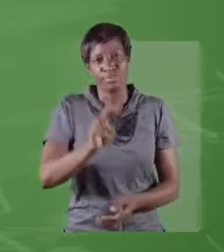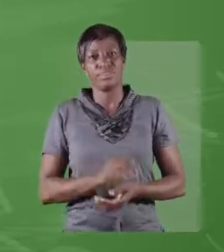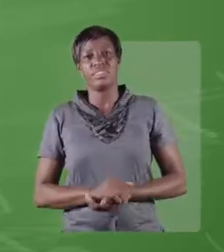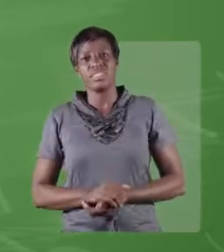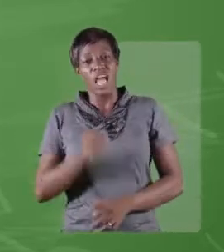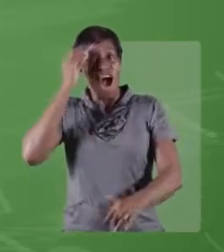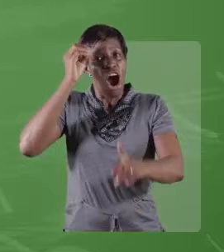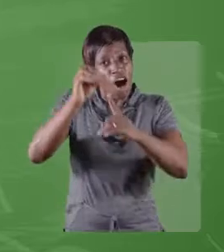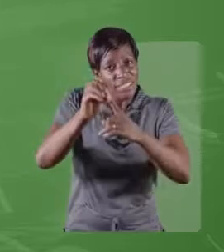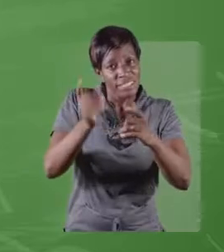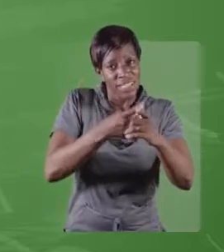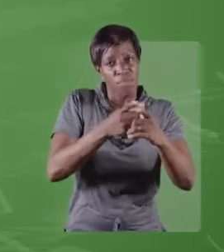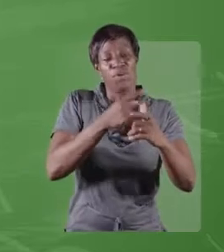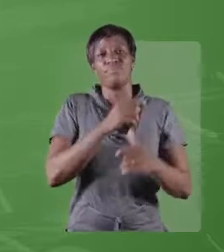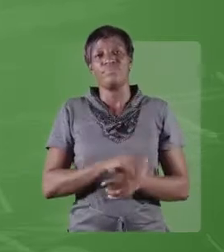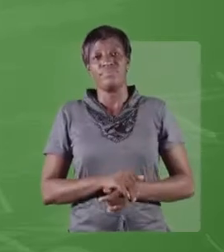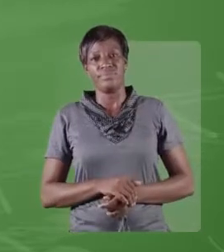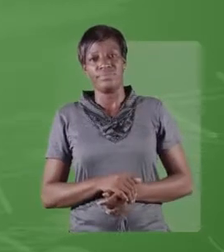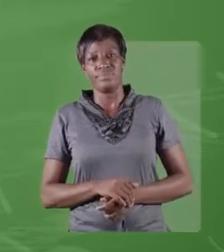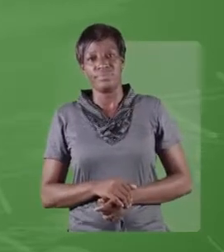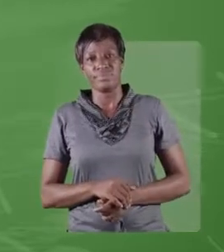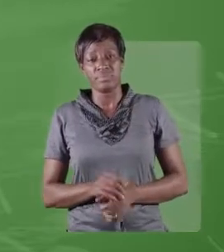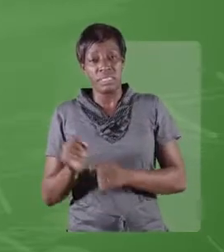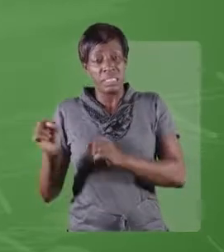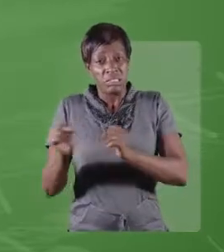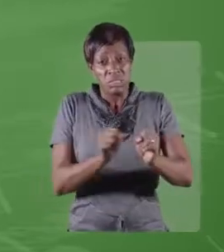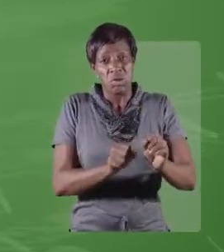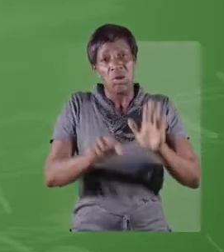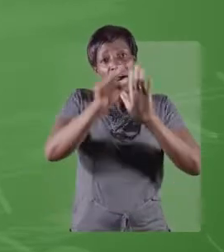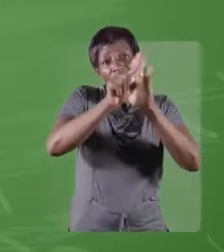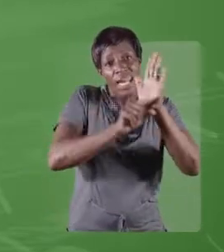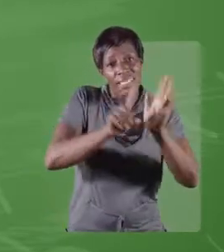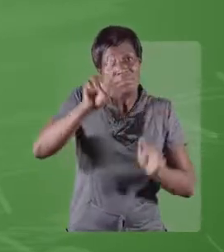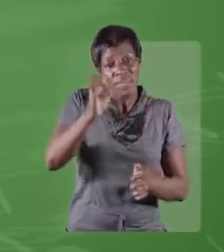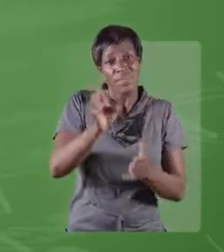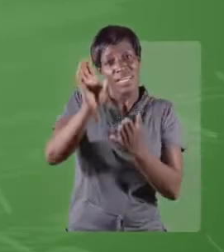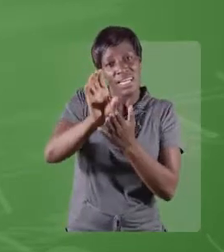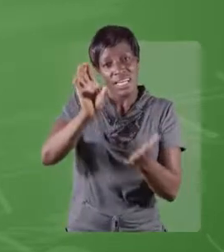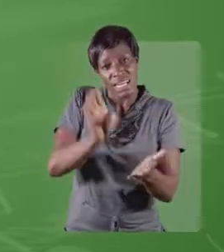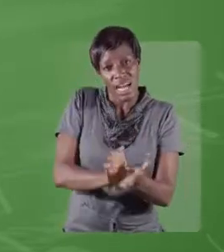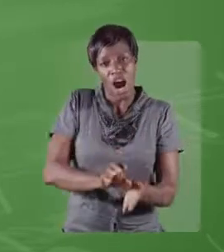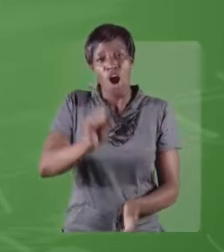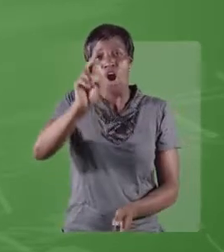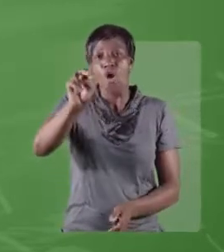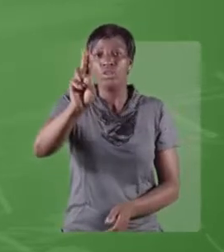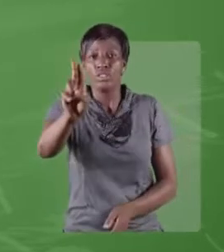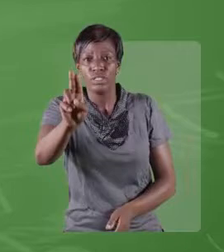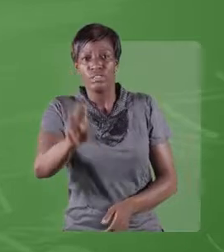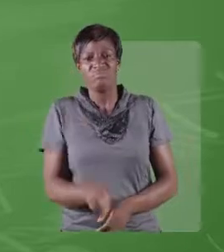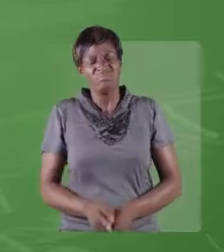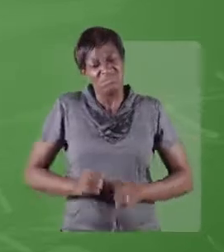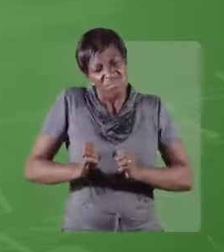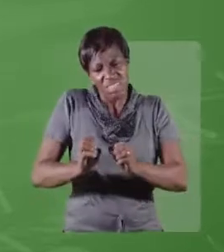Les objectifs. Selon l'article 1er de la Charte, l'ONU s'efforce d'être un